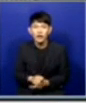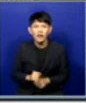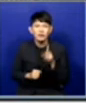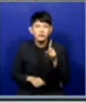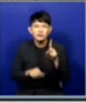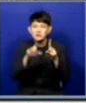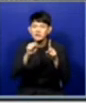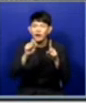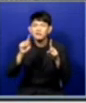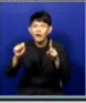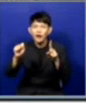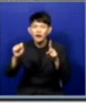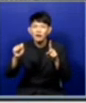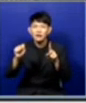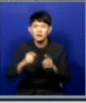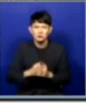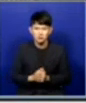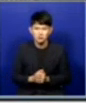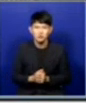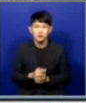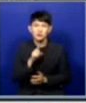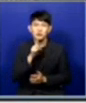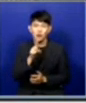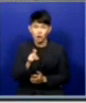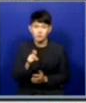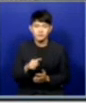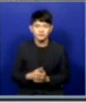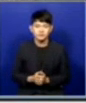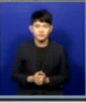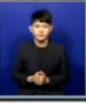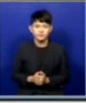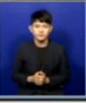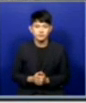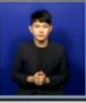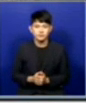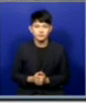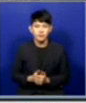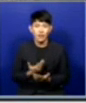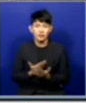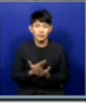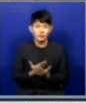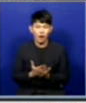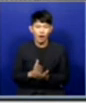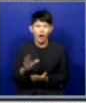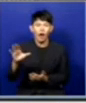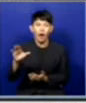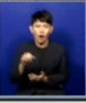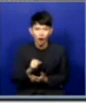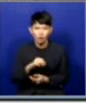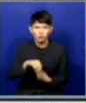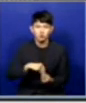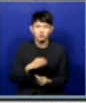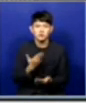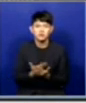คะแล้วดิฉันถามว่าไปเอากับผู้ประกอบการเท่าไหร่